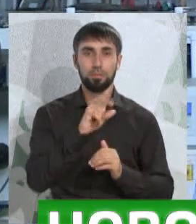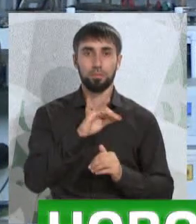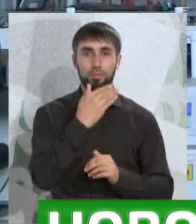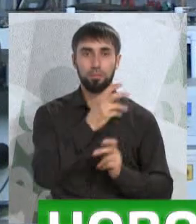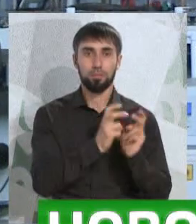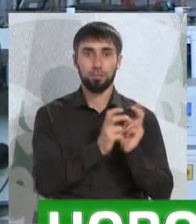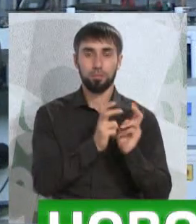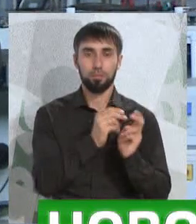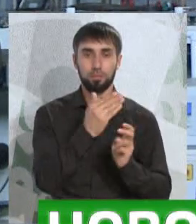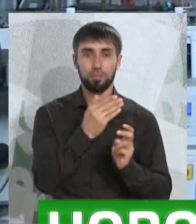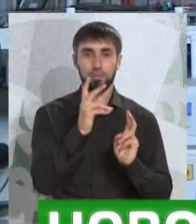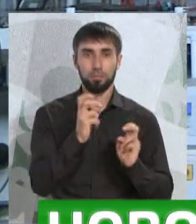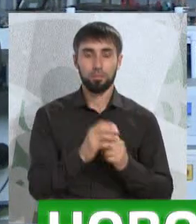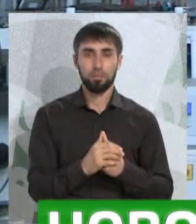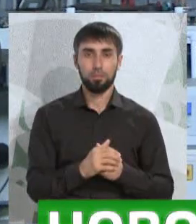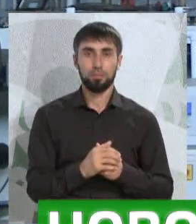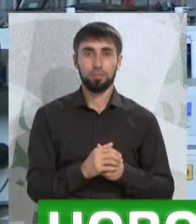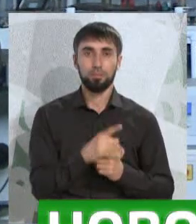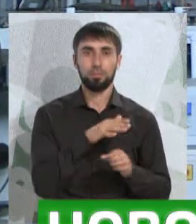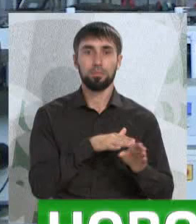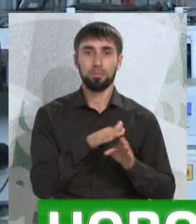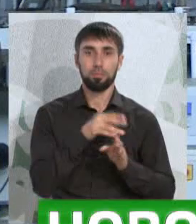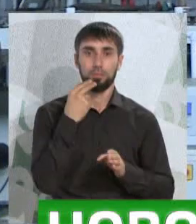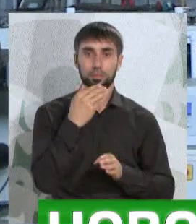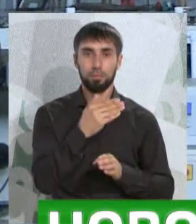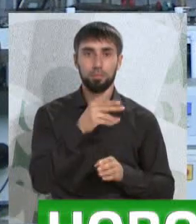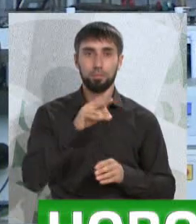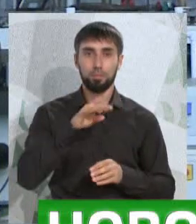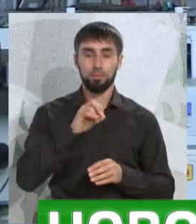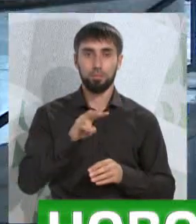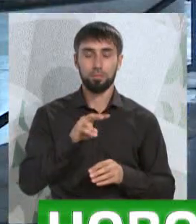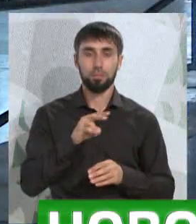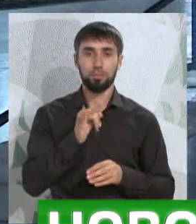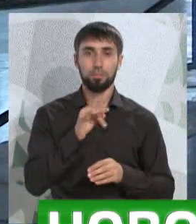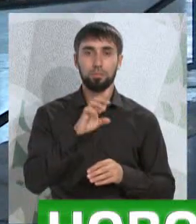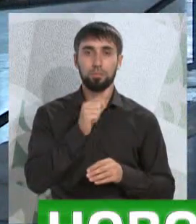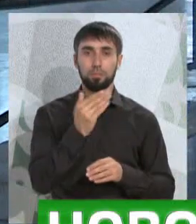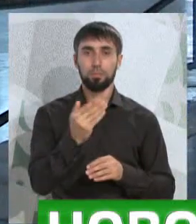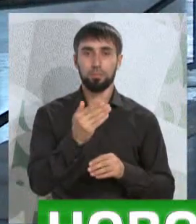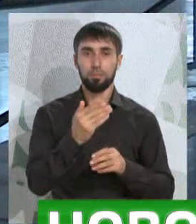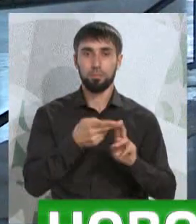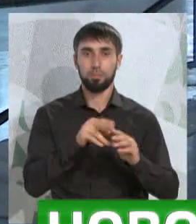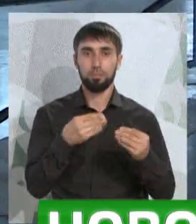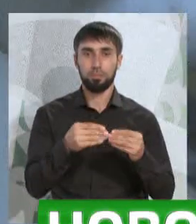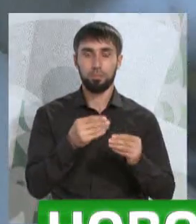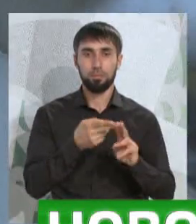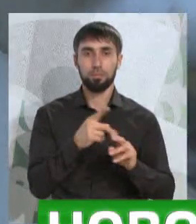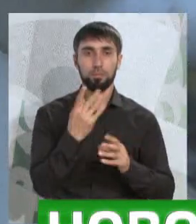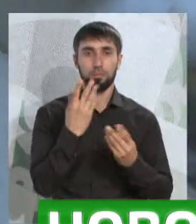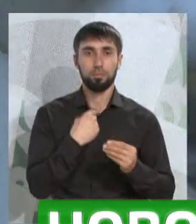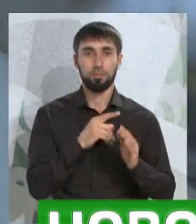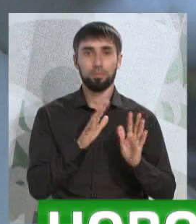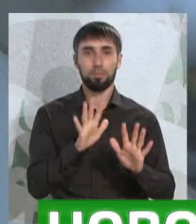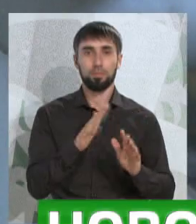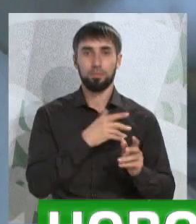«Казань Оргсинтез» – это максимальное качество полиэтилена, именно трубного полиэтилена. С первого дня мы сотрудничаем только с